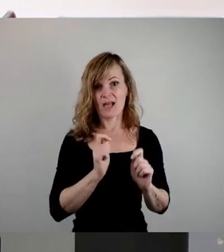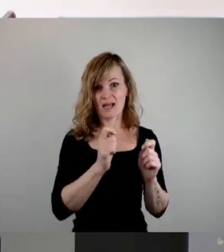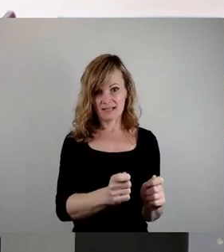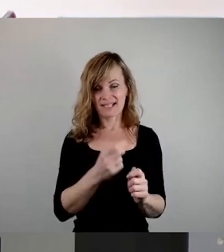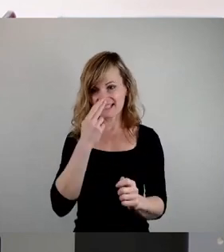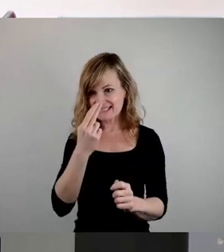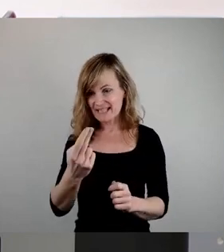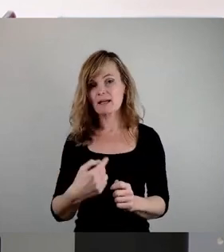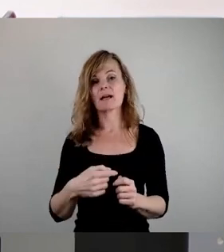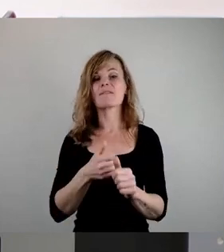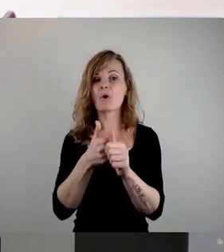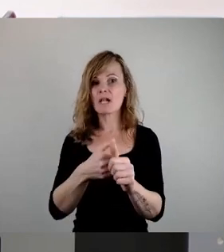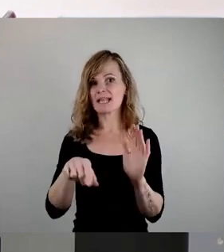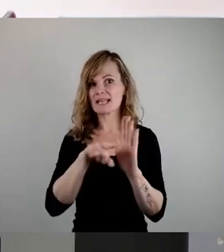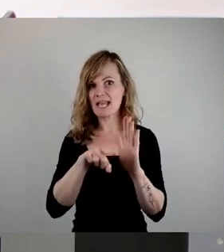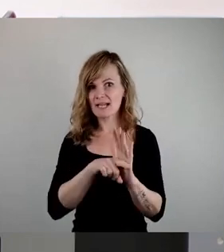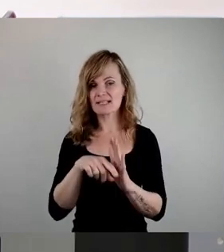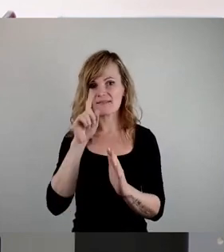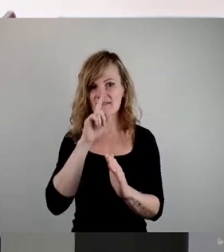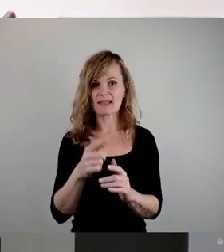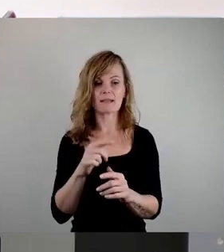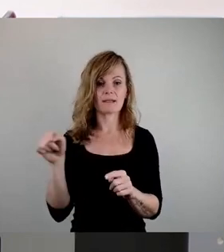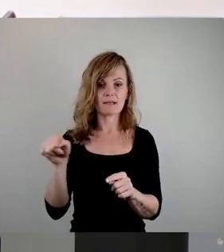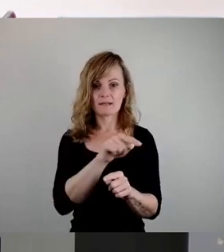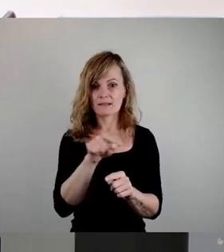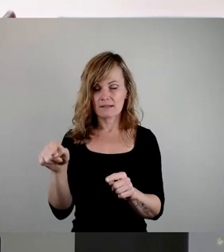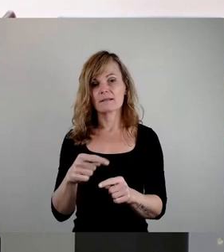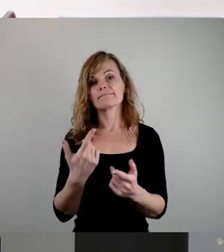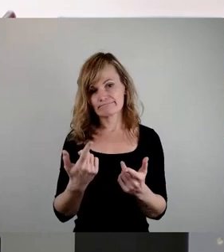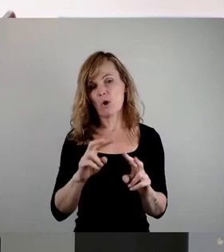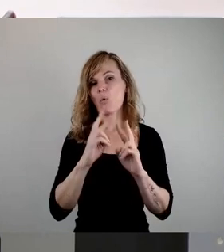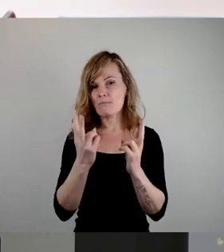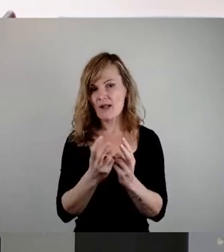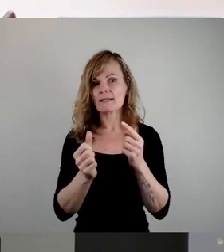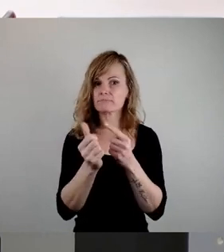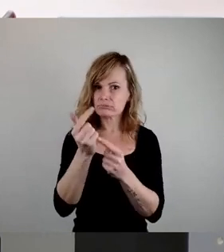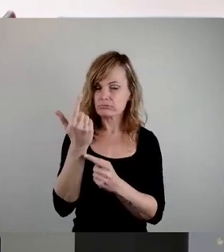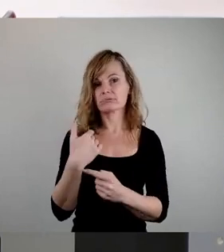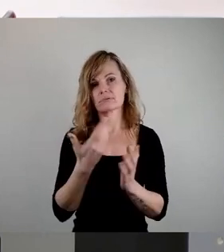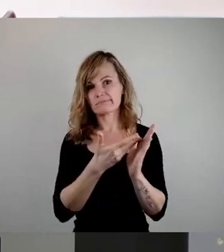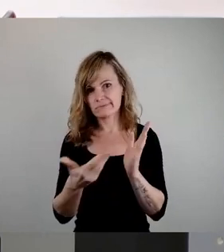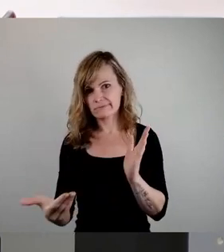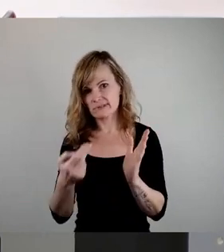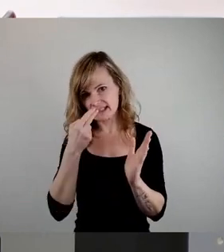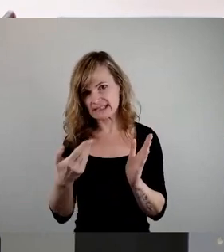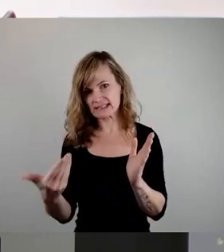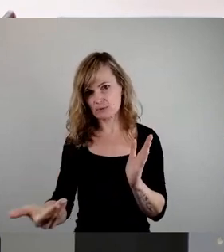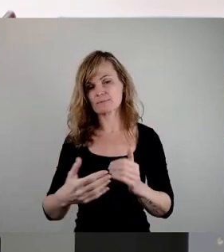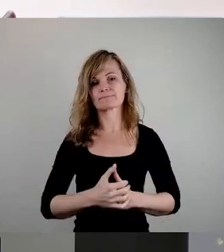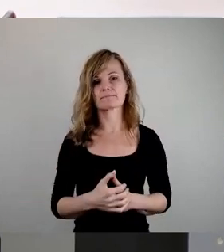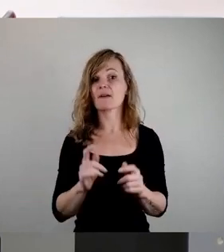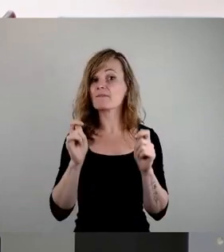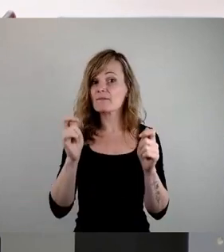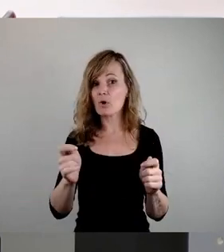einer Elbquerung per Brücke von Vertretern verschiedener Umweltverbände und Vereinen vorgestellt. Auch hier wurde vorgeschlagen, wenn